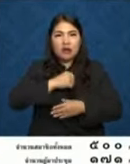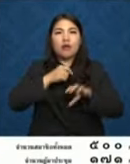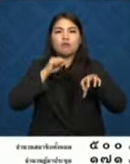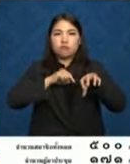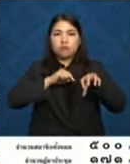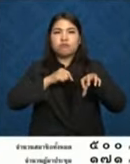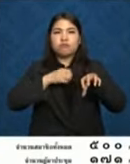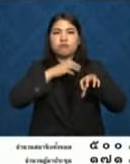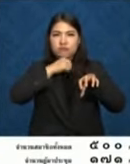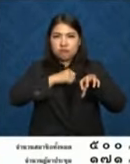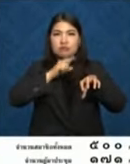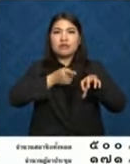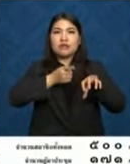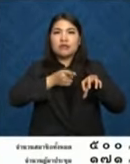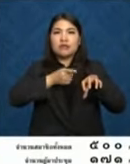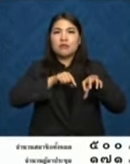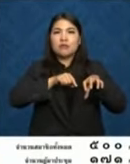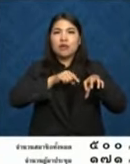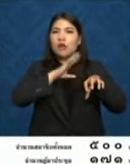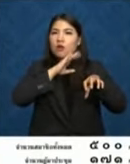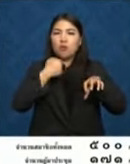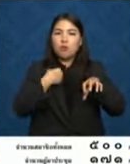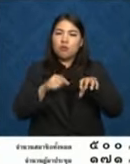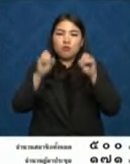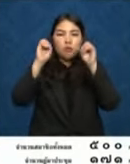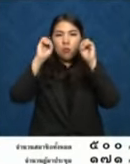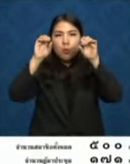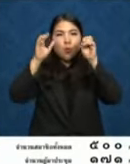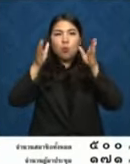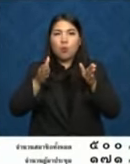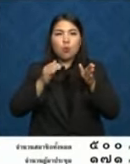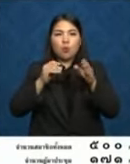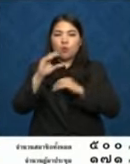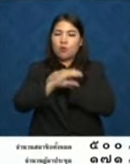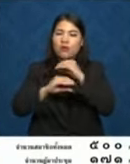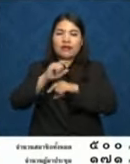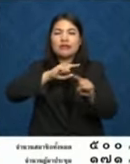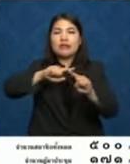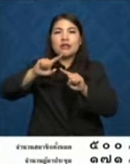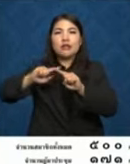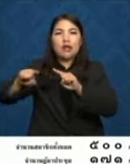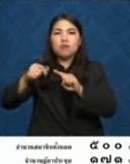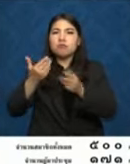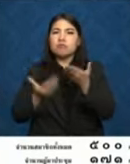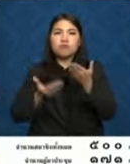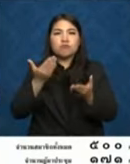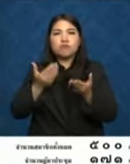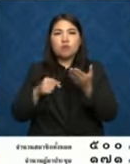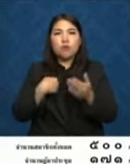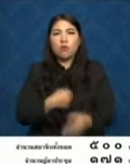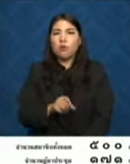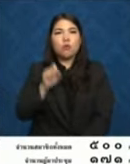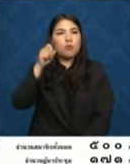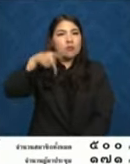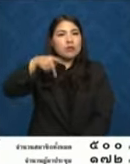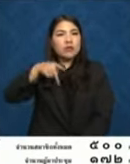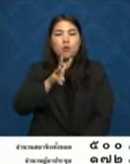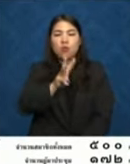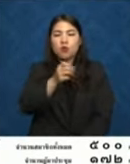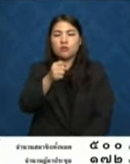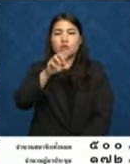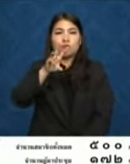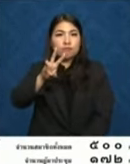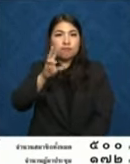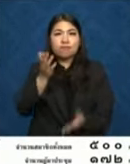ของครูทุกโครงการในการบรรจุไม่ว่าจะบรรจุด้วยกรณีเหตุพิเศษว.16 หรือครูโคร